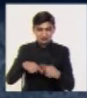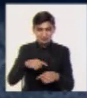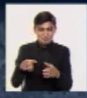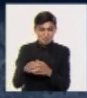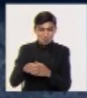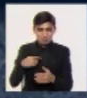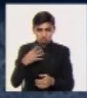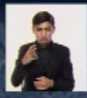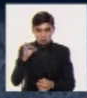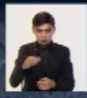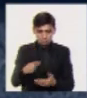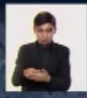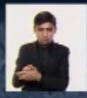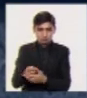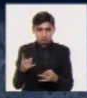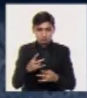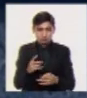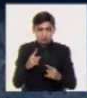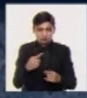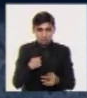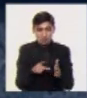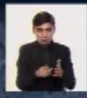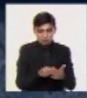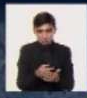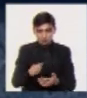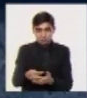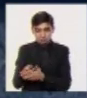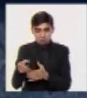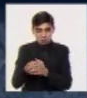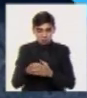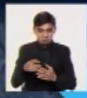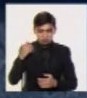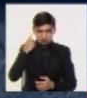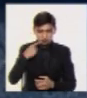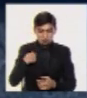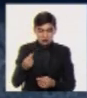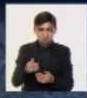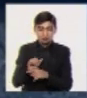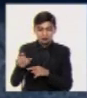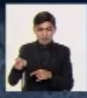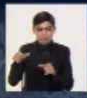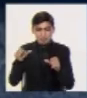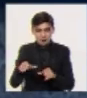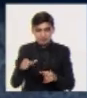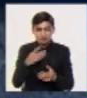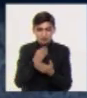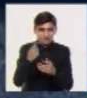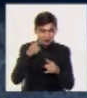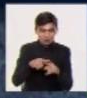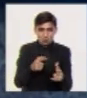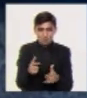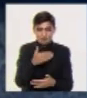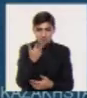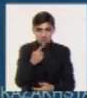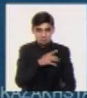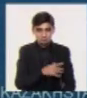қаражаттың 4%-ын беруіміз керек екен дейді. Ақшаны аударғанымызбен бұл компанияның ешқандай техникалық құқықтық базасы дайын емес деп